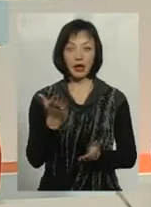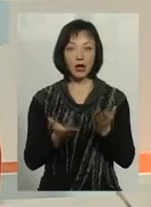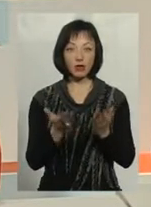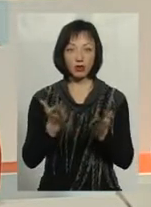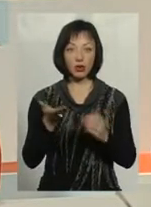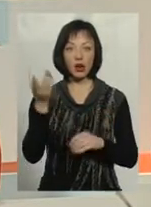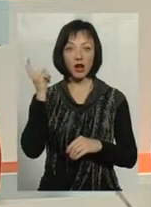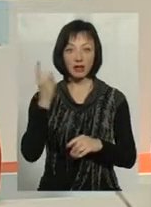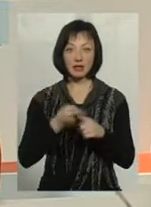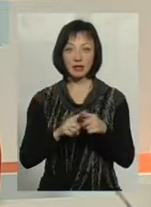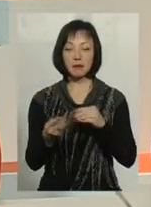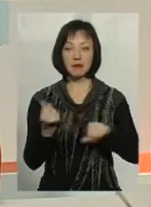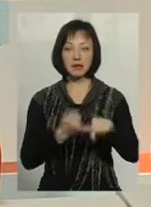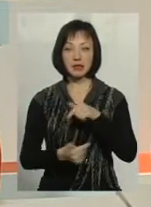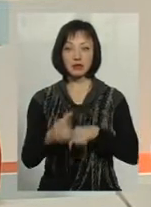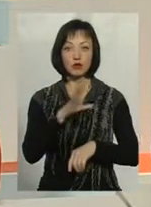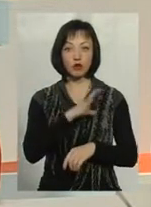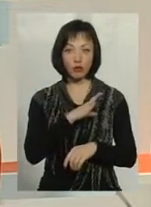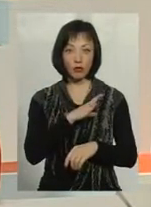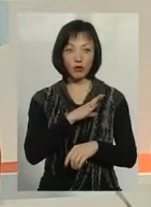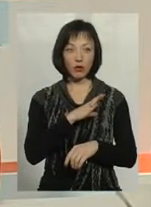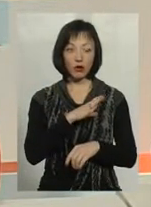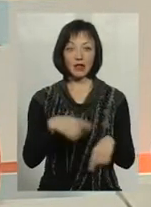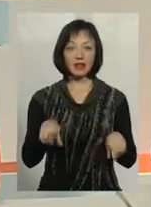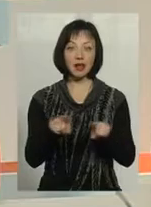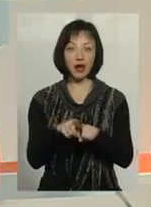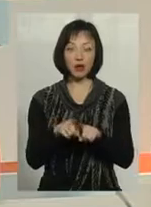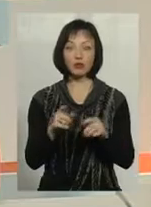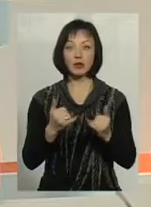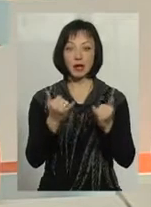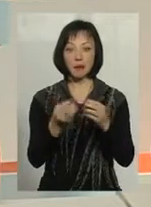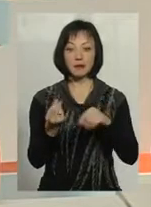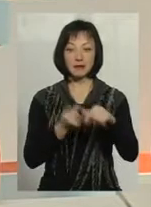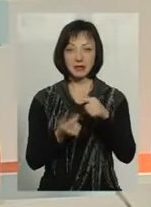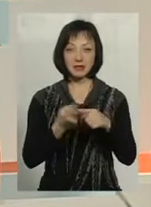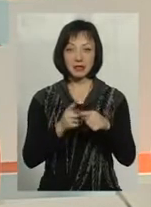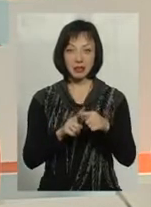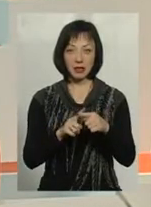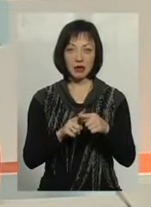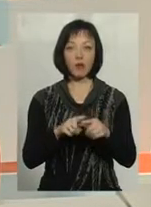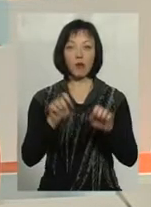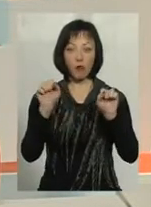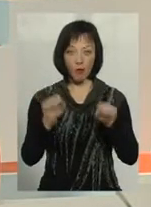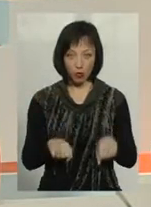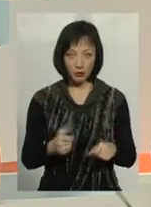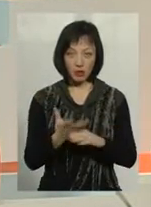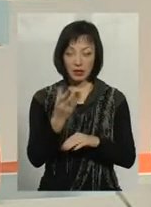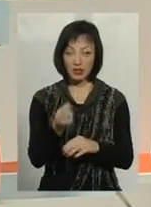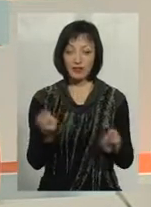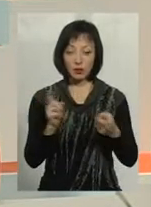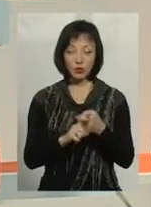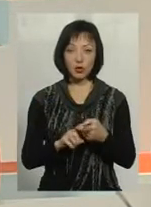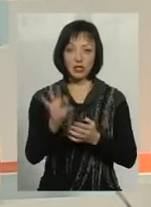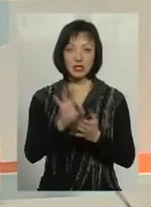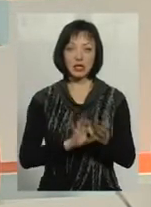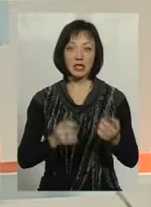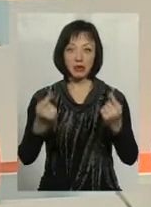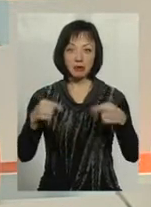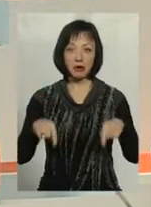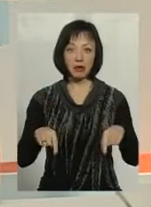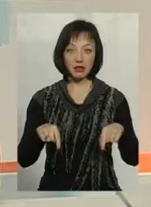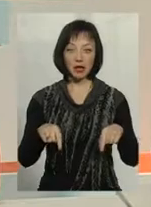цього проценту з 20% до 10%. Тим самим, значить, все це треба виходити із наповнення